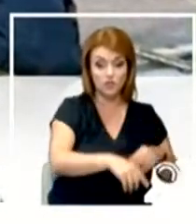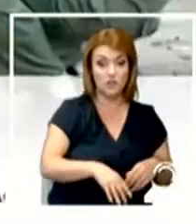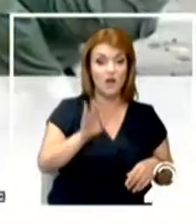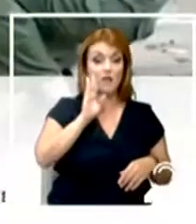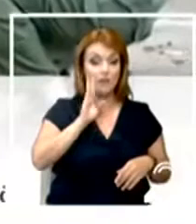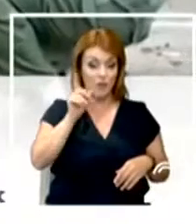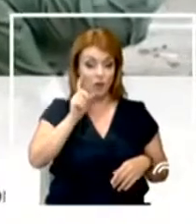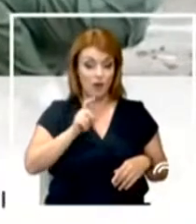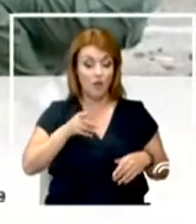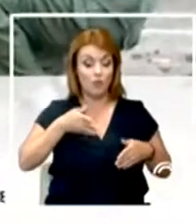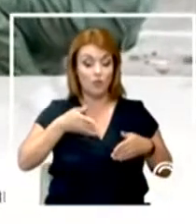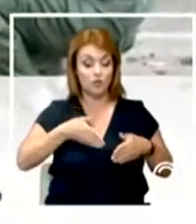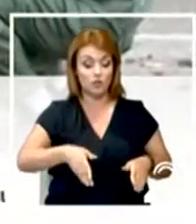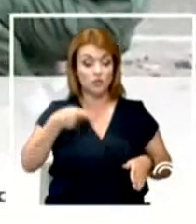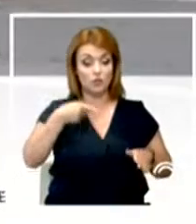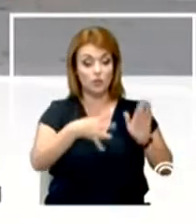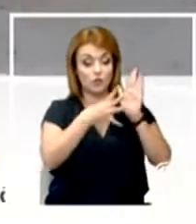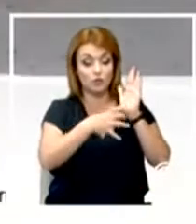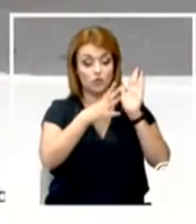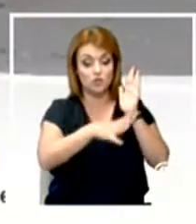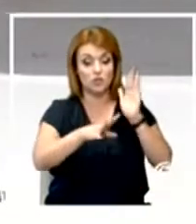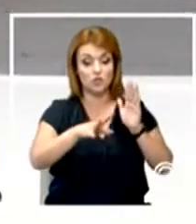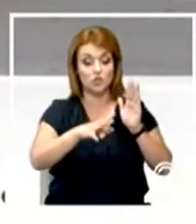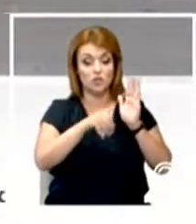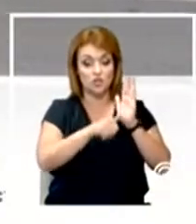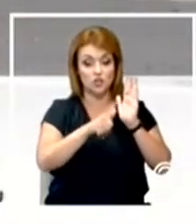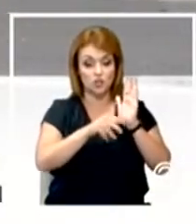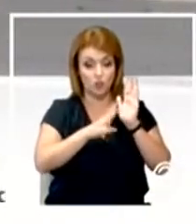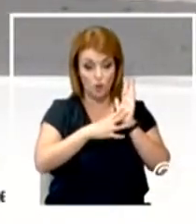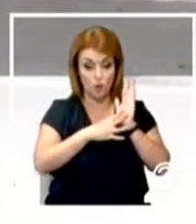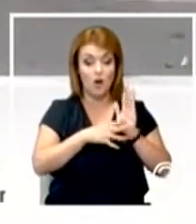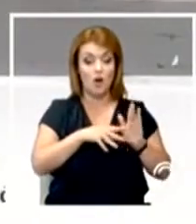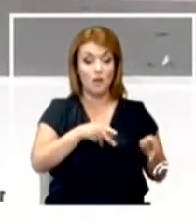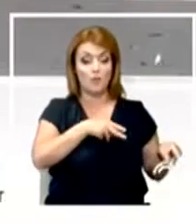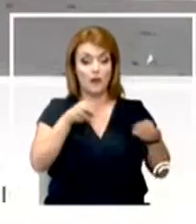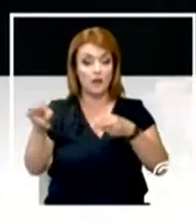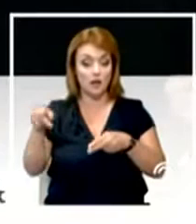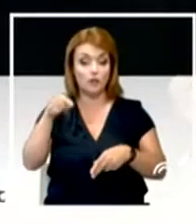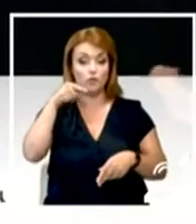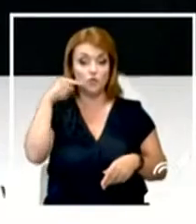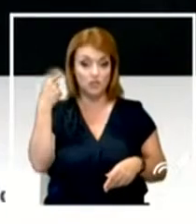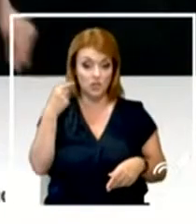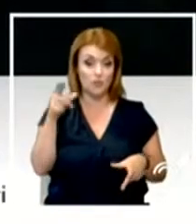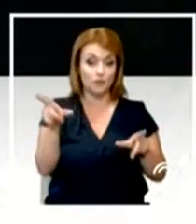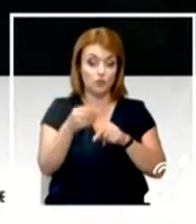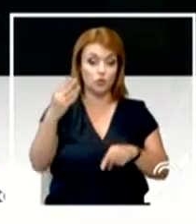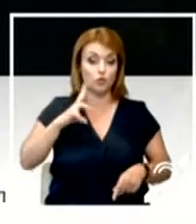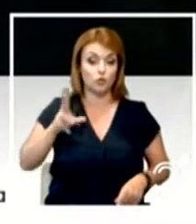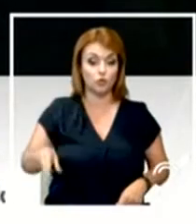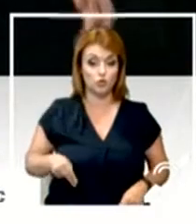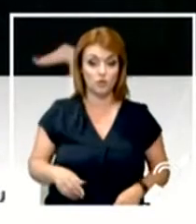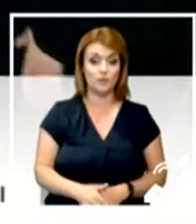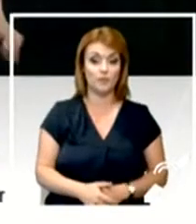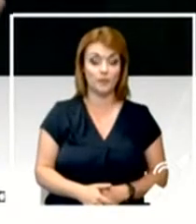în 1979 și a venit la Moscova în luna iulie, împreună cu fica ei, adolescentă. Rușii susțin că femeia trimisă de serviciile